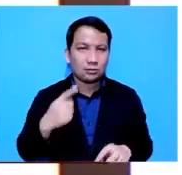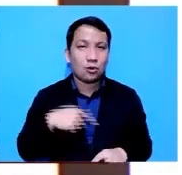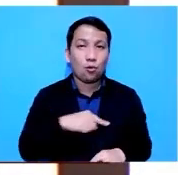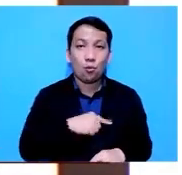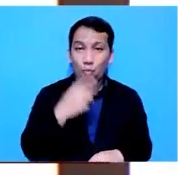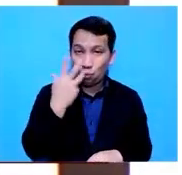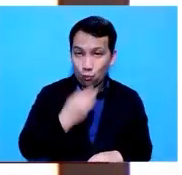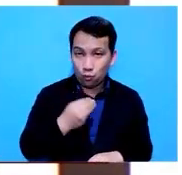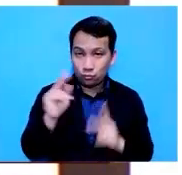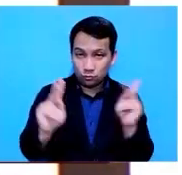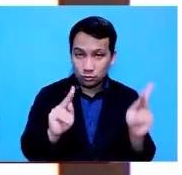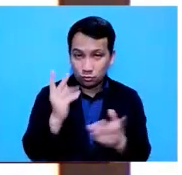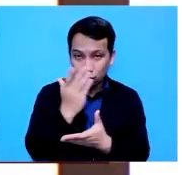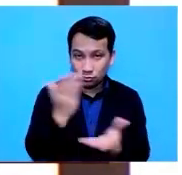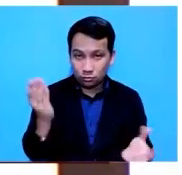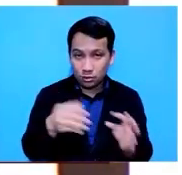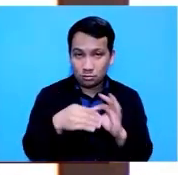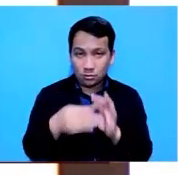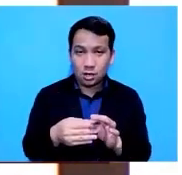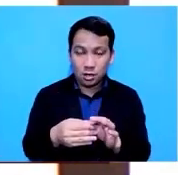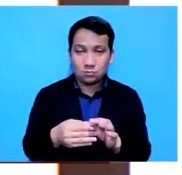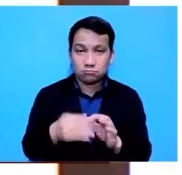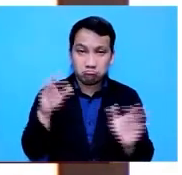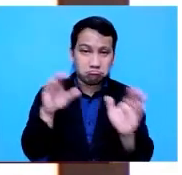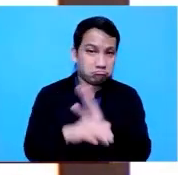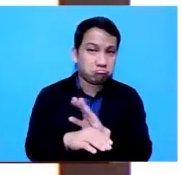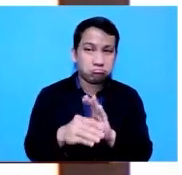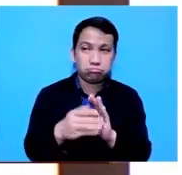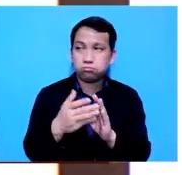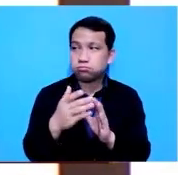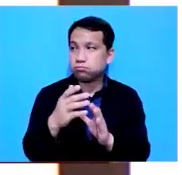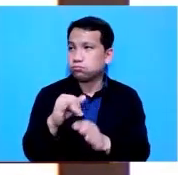investigating a crime